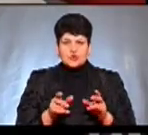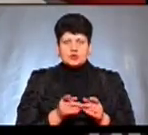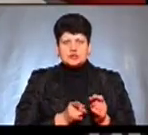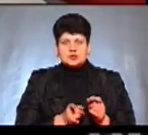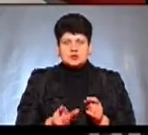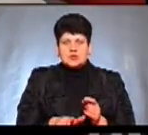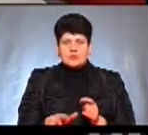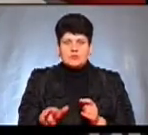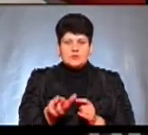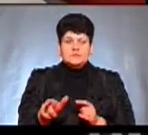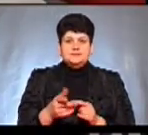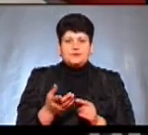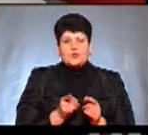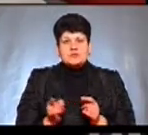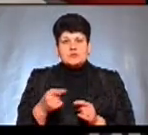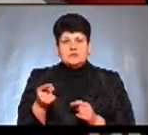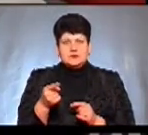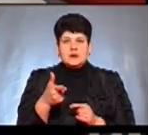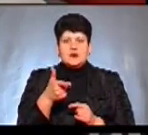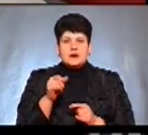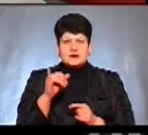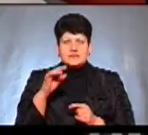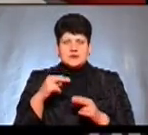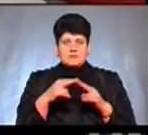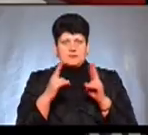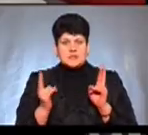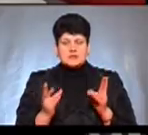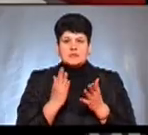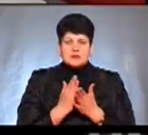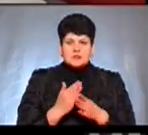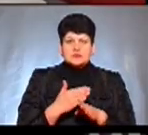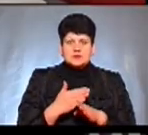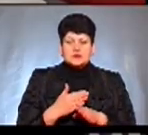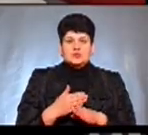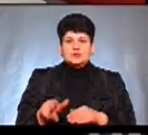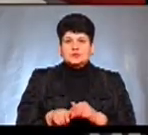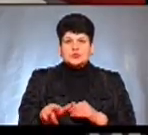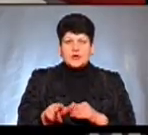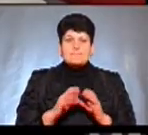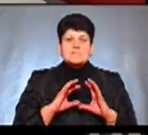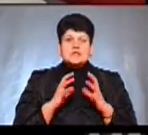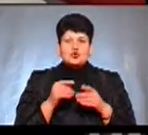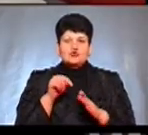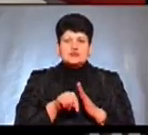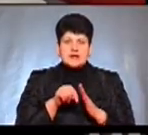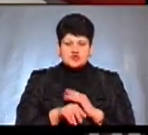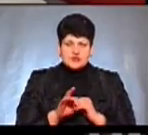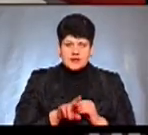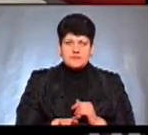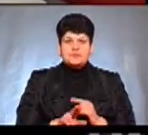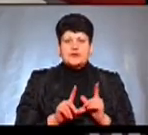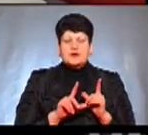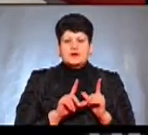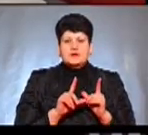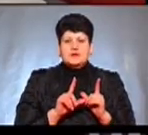дорозі Тернополя, так званого Гаївського мосту, який є частиною траси міжнародного значення. Висновок експертів – проїзд